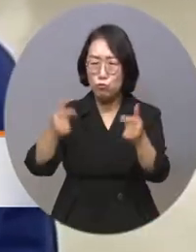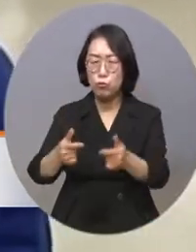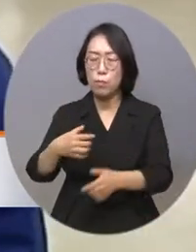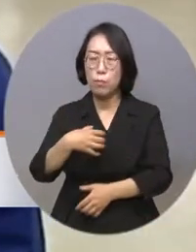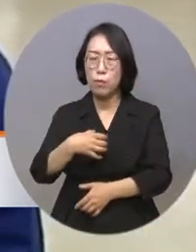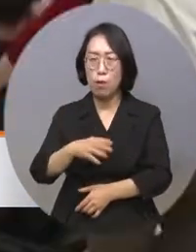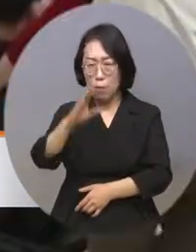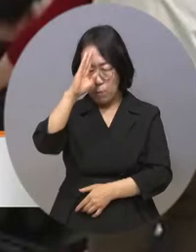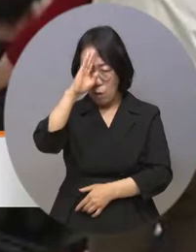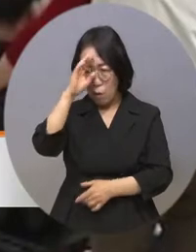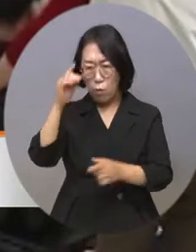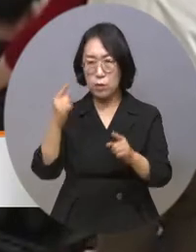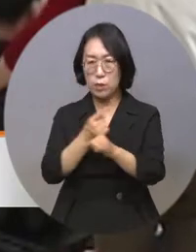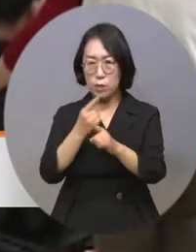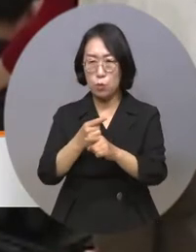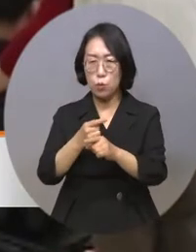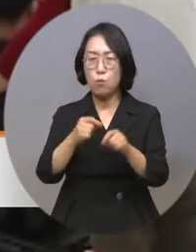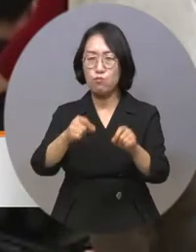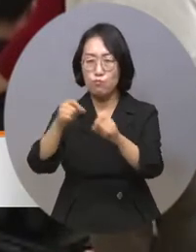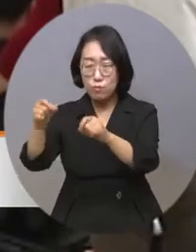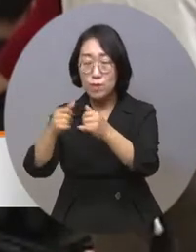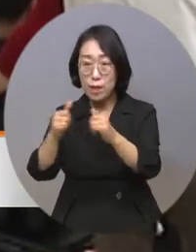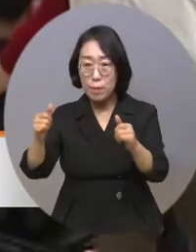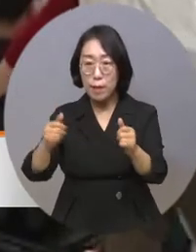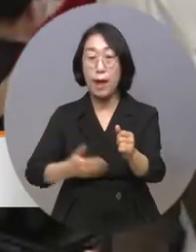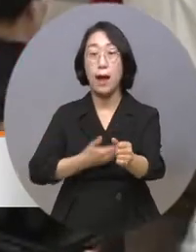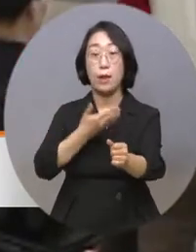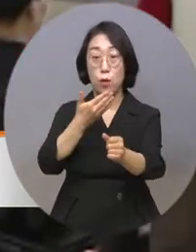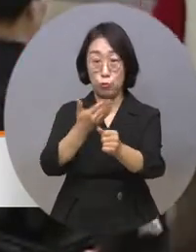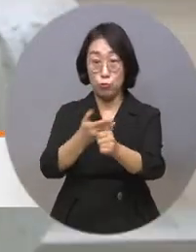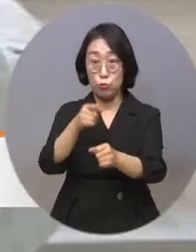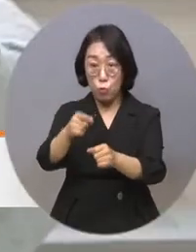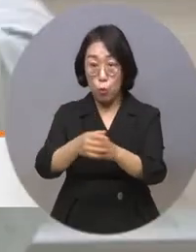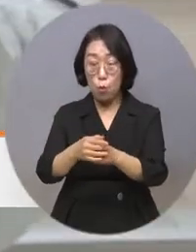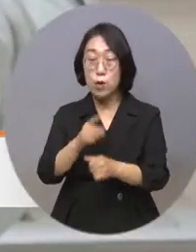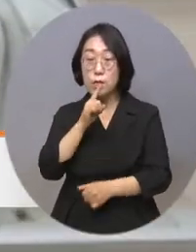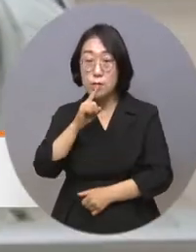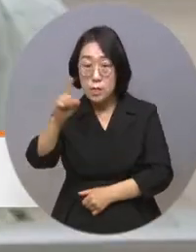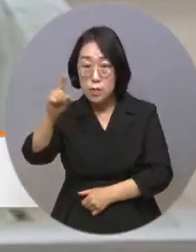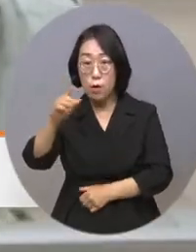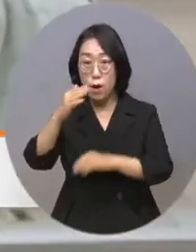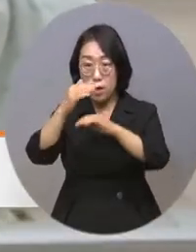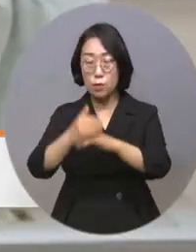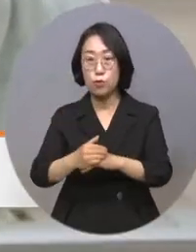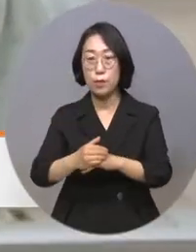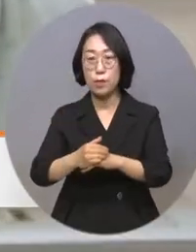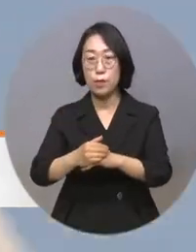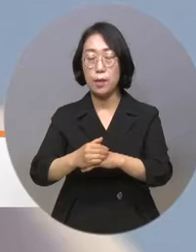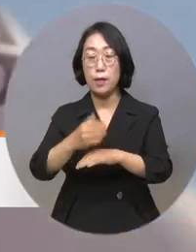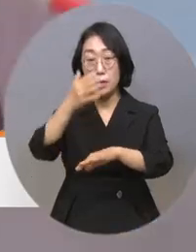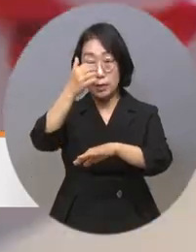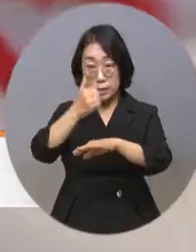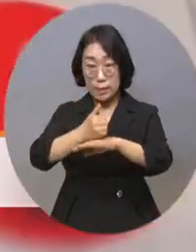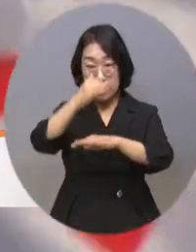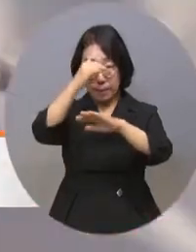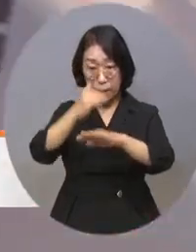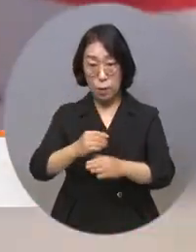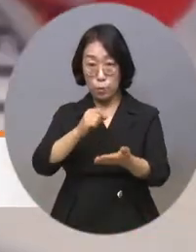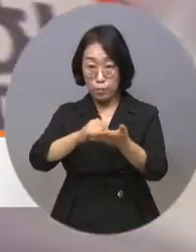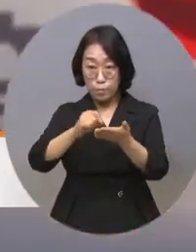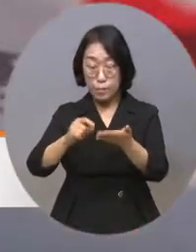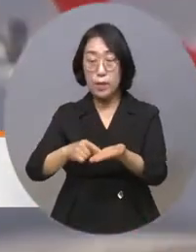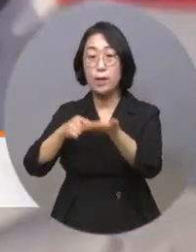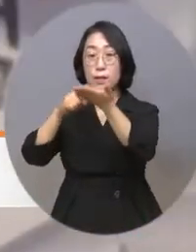환자 등에게 상병수당 제도를 안내하고 상병수당 신청용 진단서를 작성해